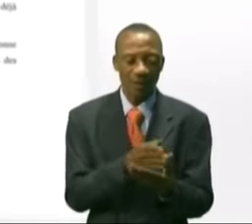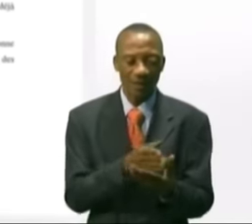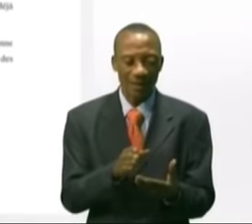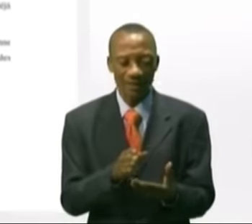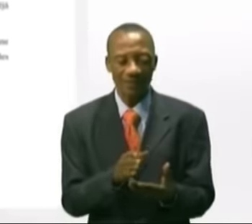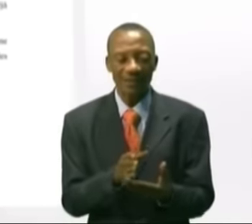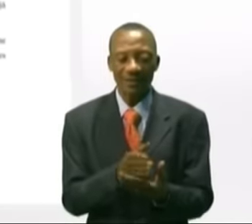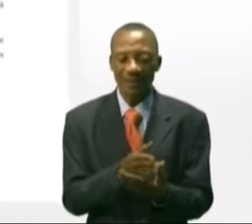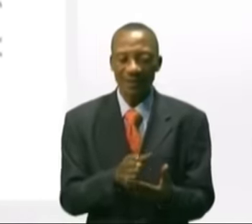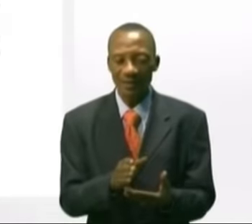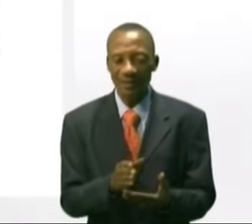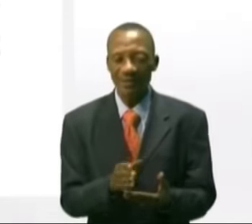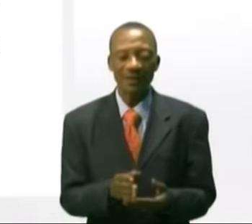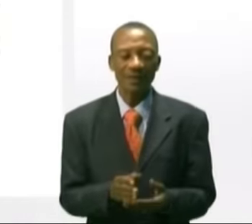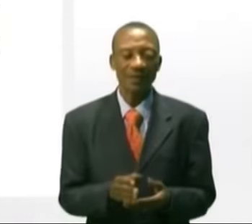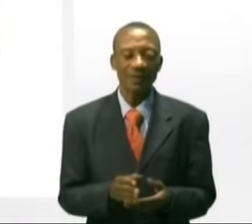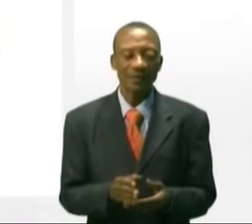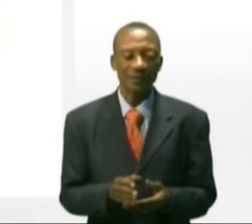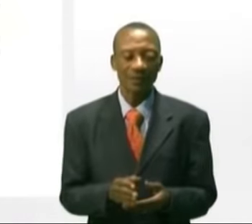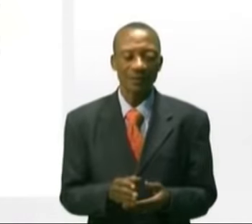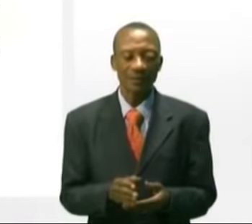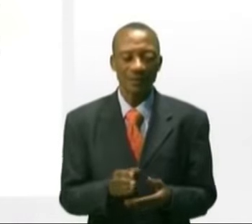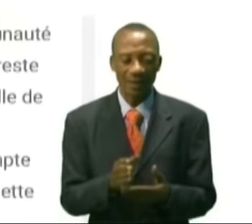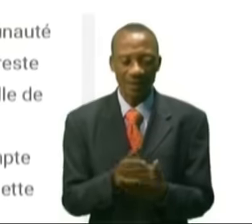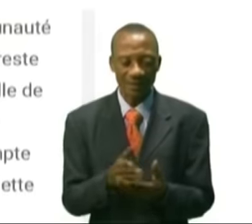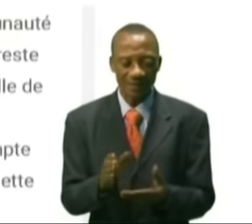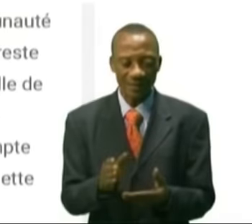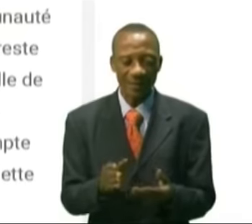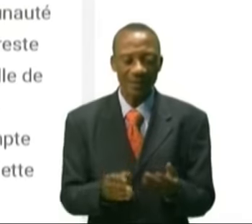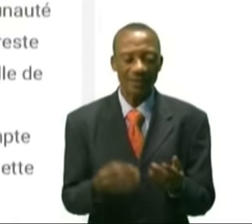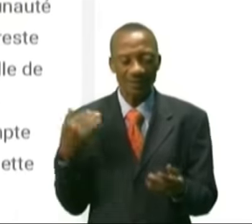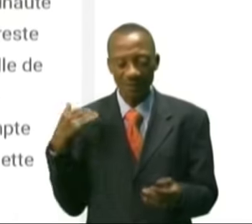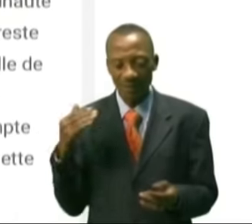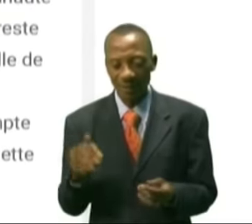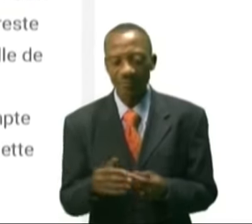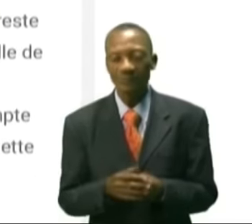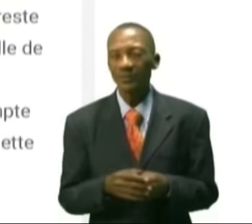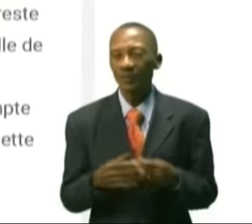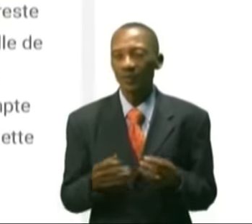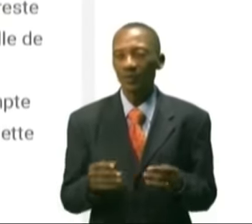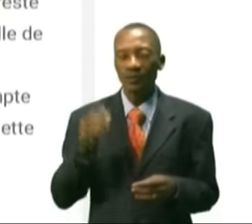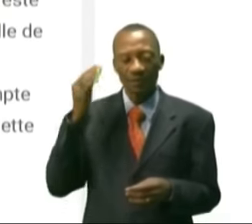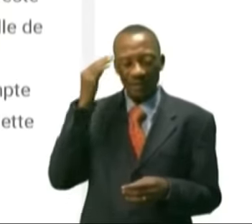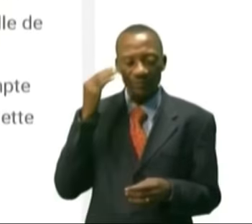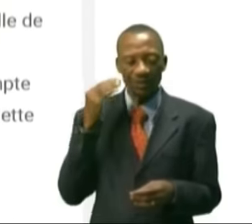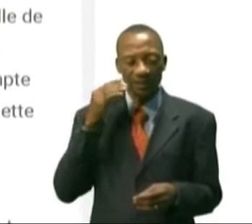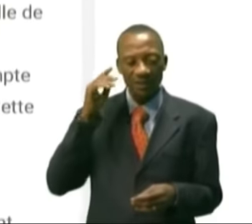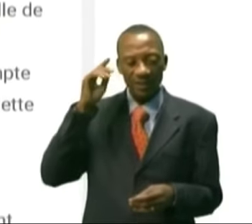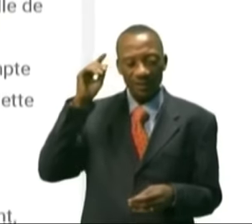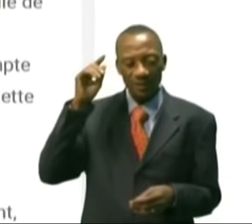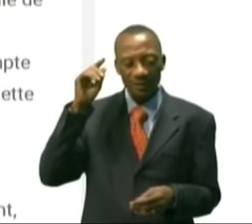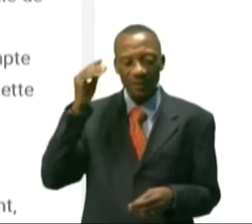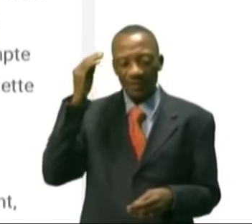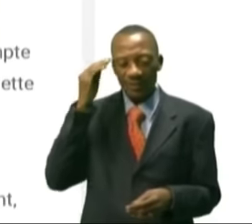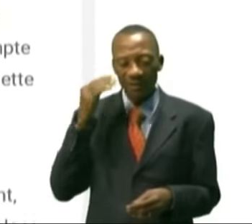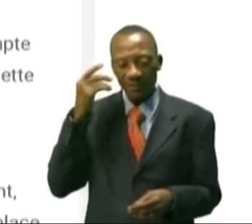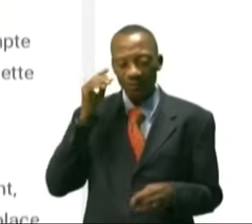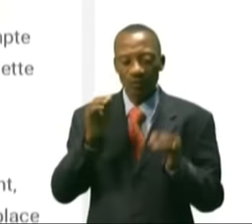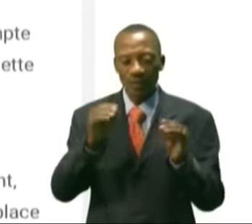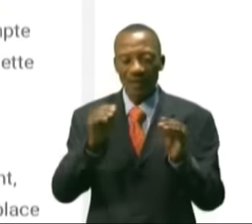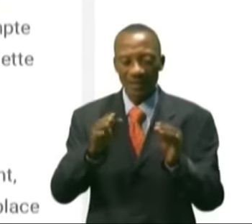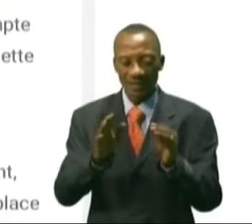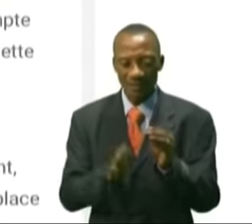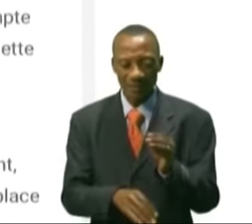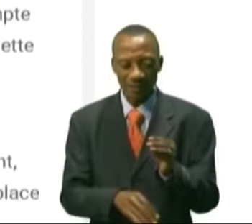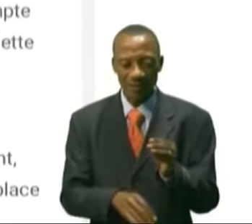le ministre de l'enseignement supérieur et universitaire a formellement démenti les informations faisant état de